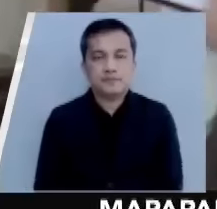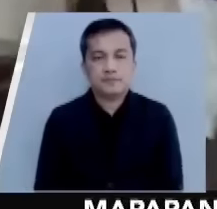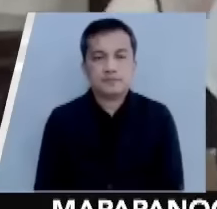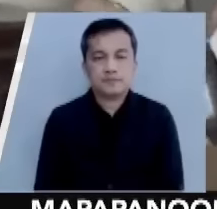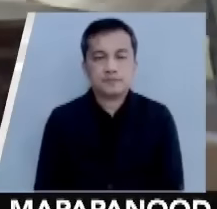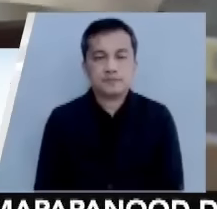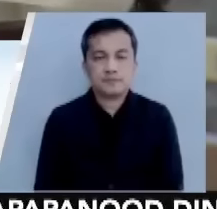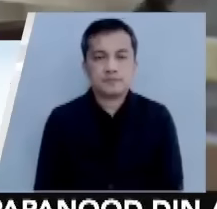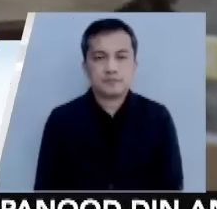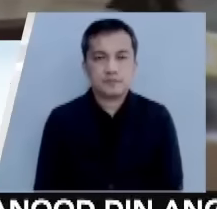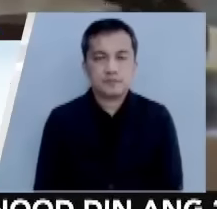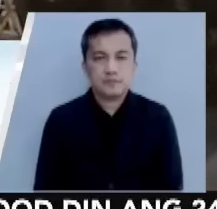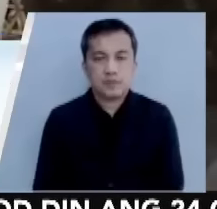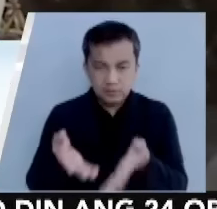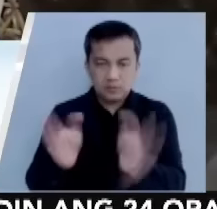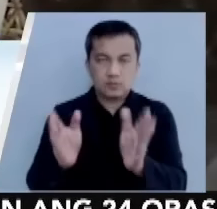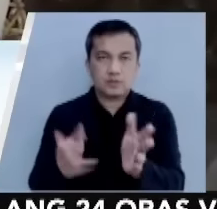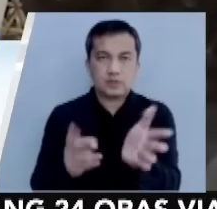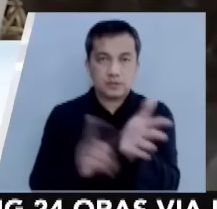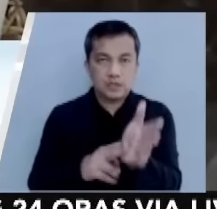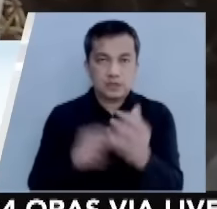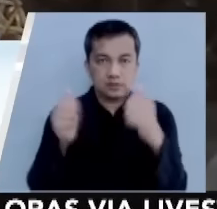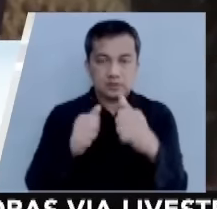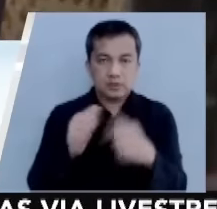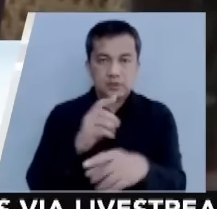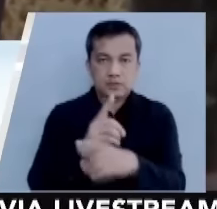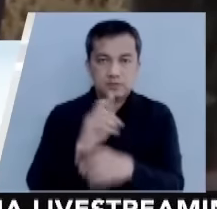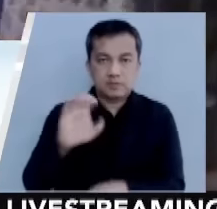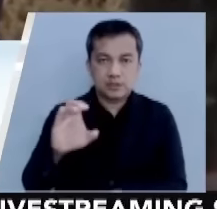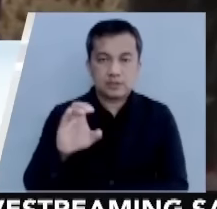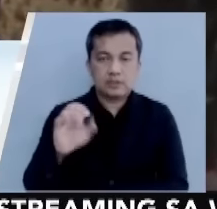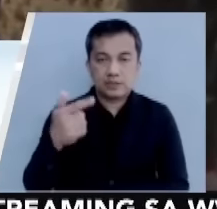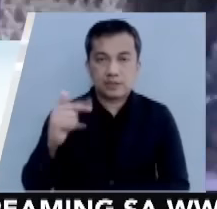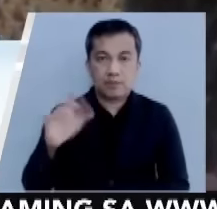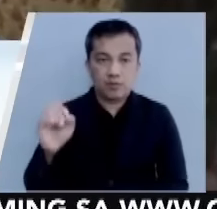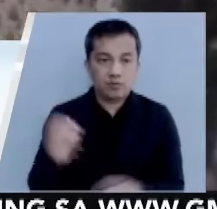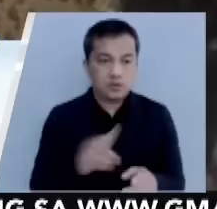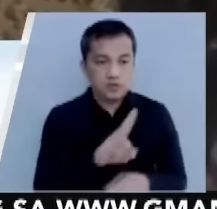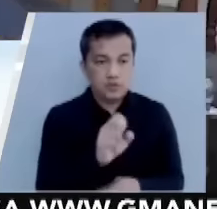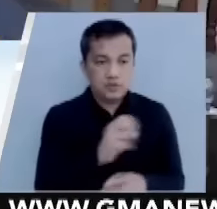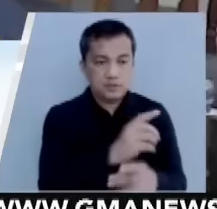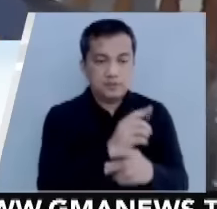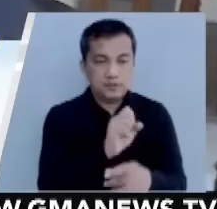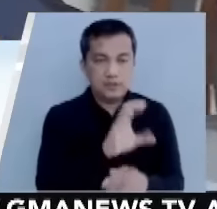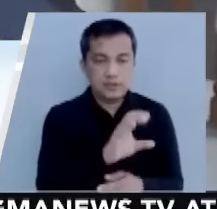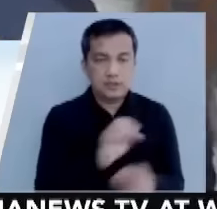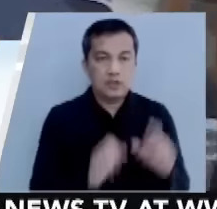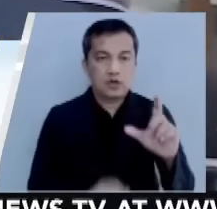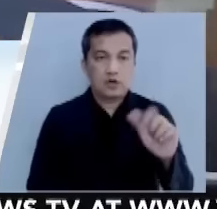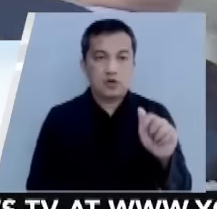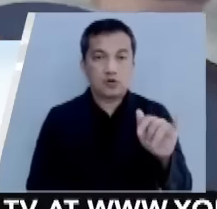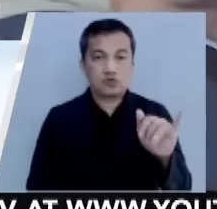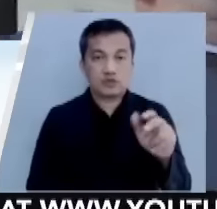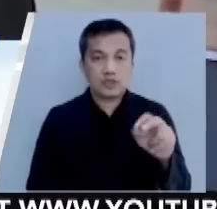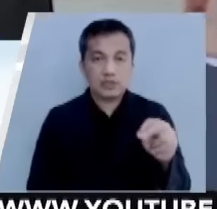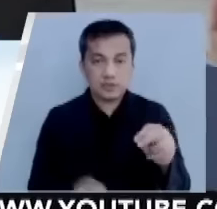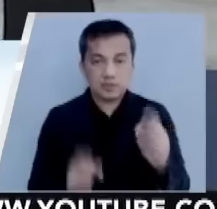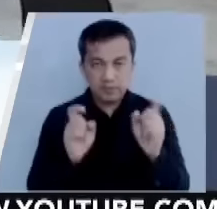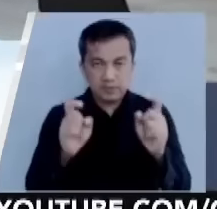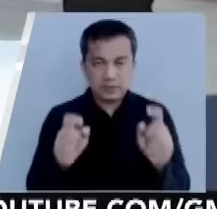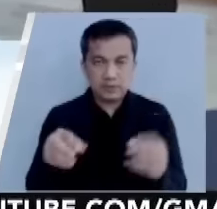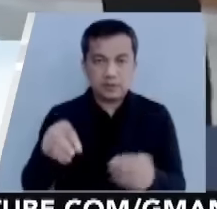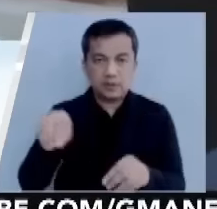Bibigyang daan ang nilagdaang kasunduan ni na Defense Secretary Gilbert Chodoro at U.S. Defense Secretary Lloyd Austin ang mas mabilis daw na palitan ng